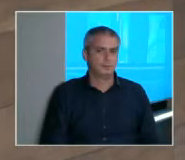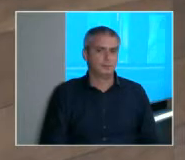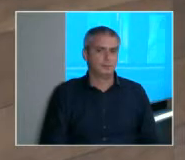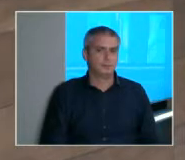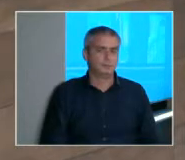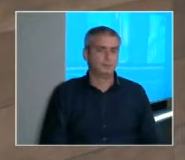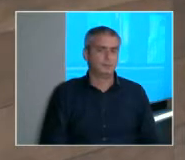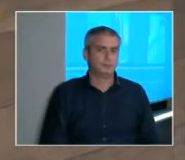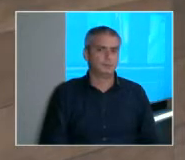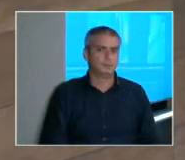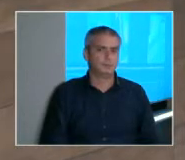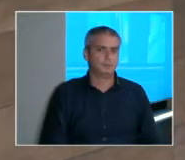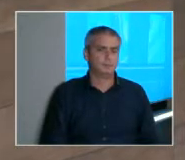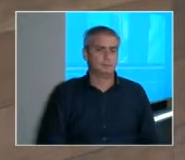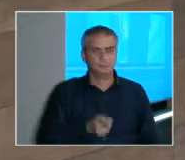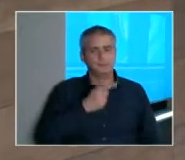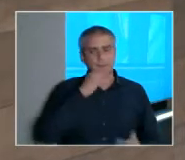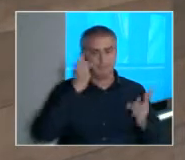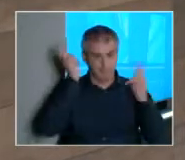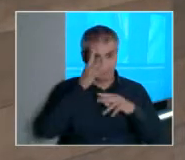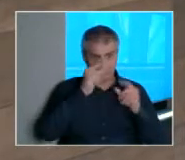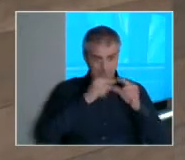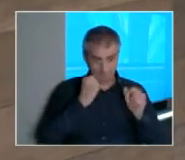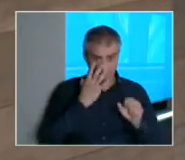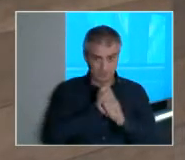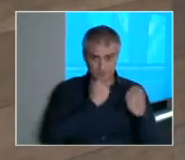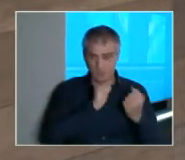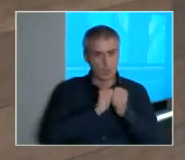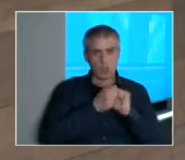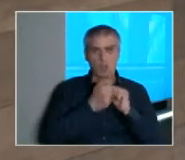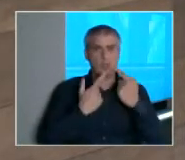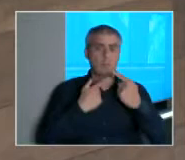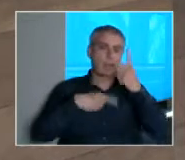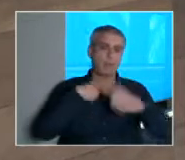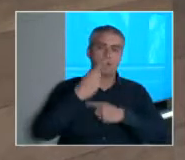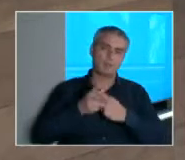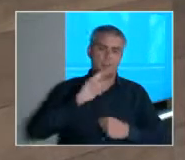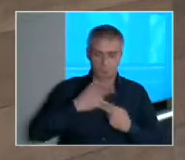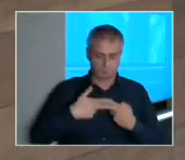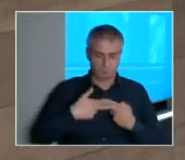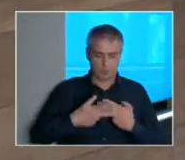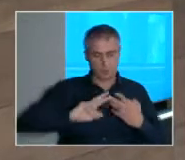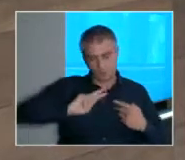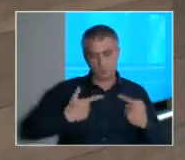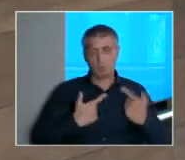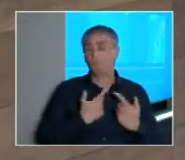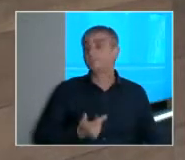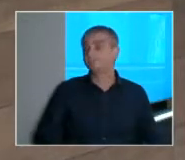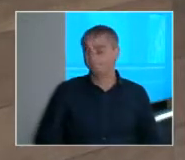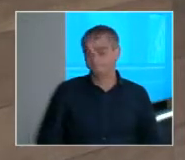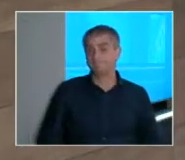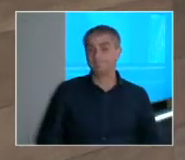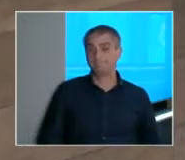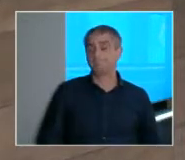למה שזה יעשה? ההסדרה מול עזה תחזיק מעמד, או שהסבב לחימה הבא עוד רגע איתנו? הסבב